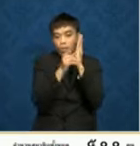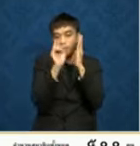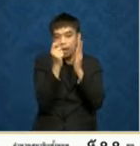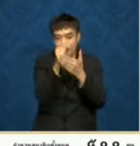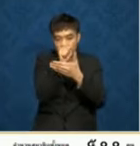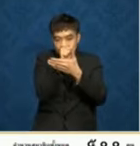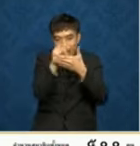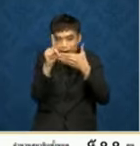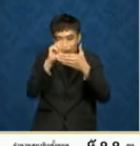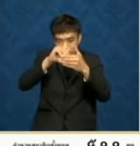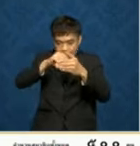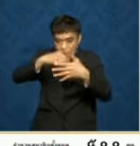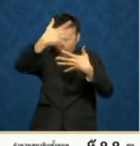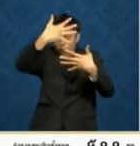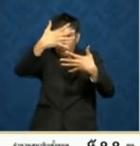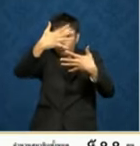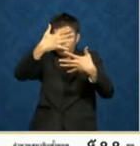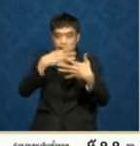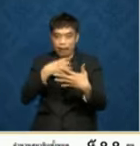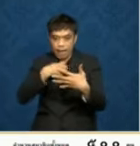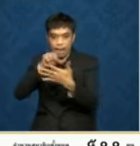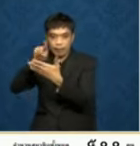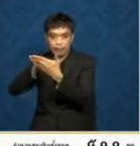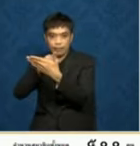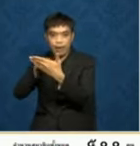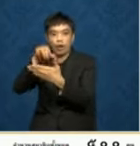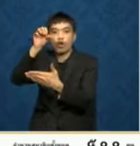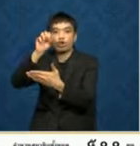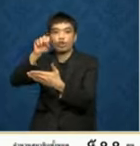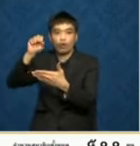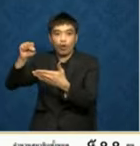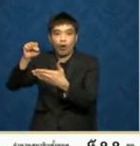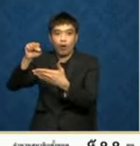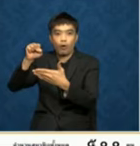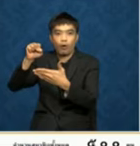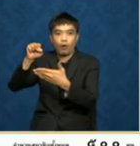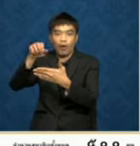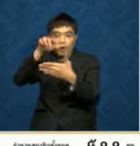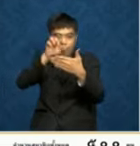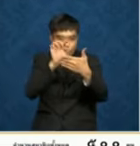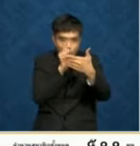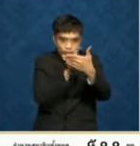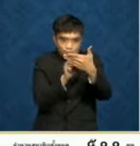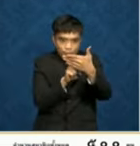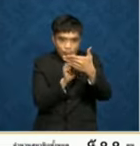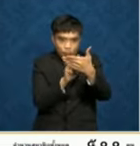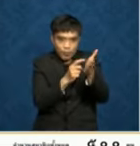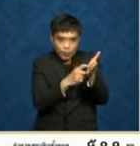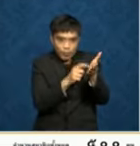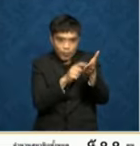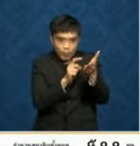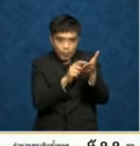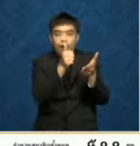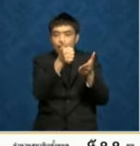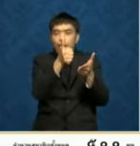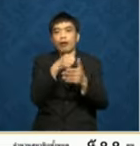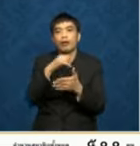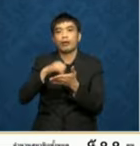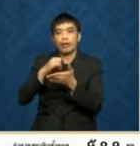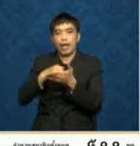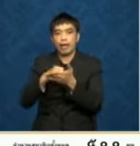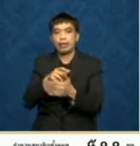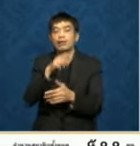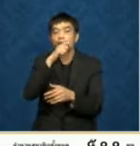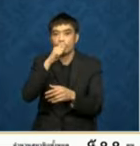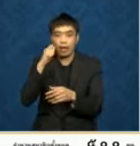เปิดโรแกรมนี้ใหเป็ Open Source ครับดิล่าสุดท Appleครั เปิดตัว Apple Intelligenceนะครัเขาก็ประกาศว่าจะเปิดเผย Source Code